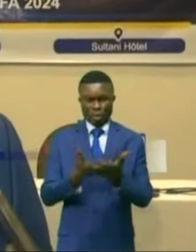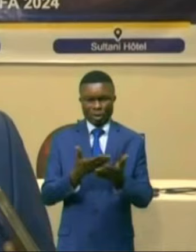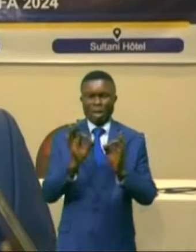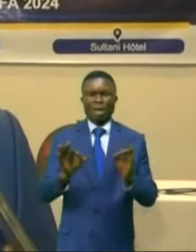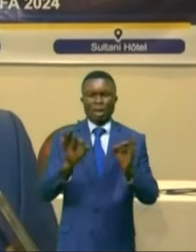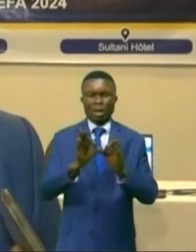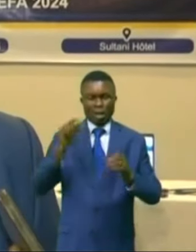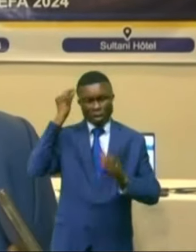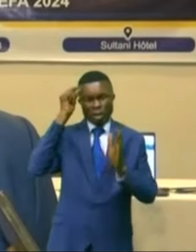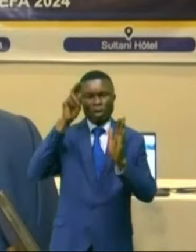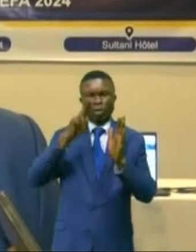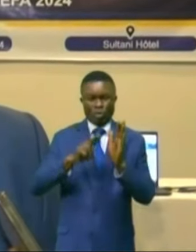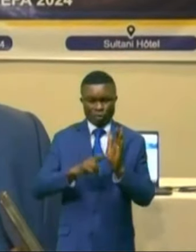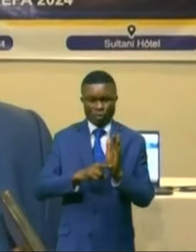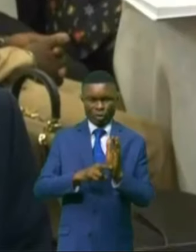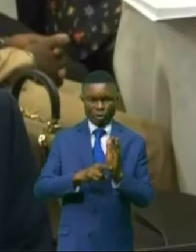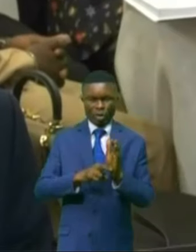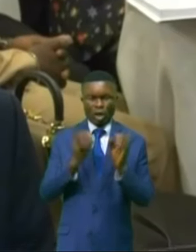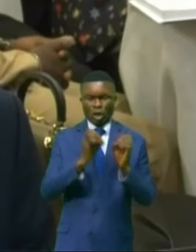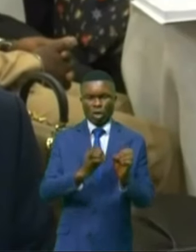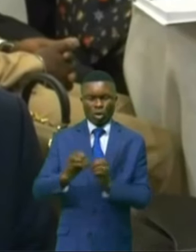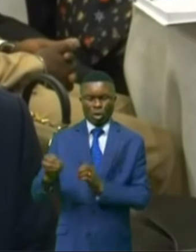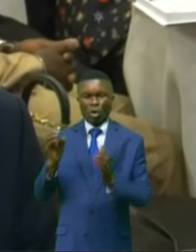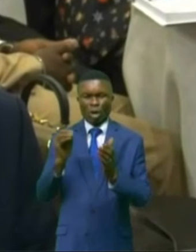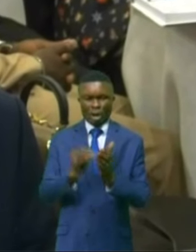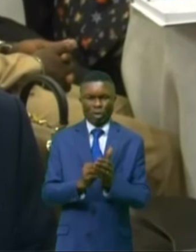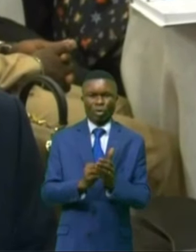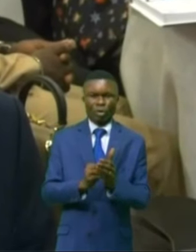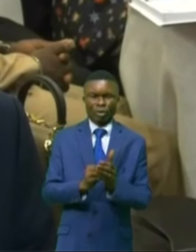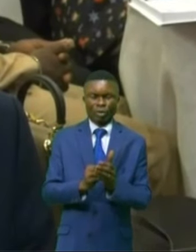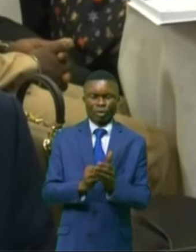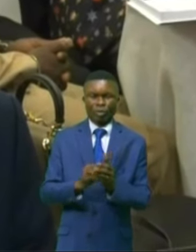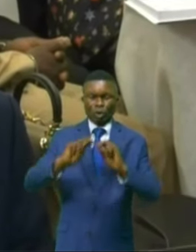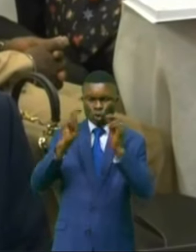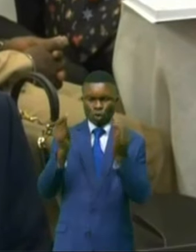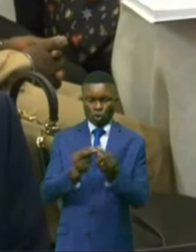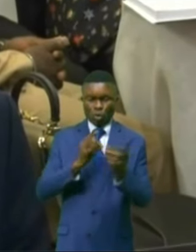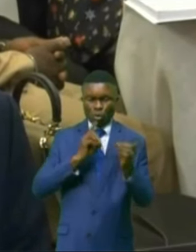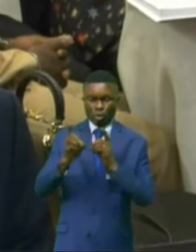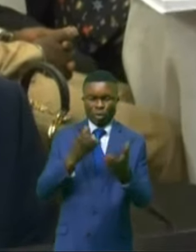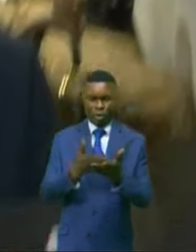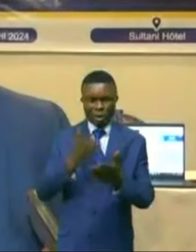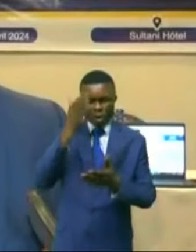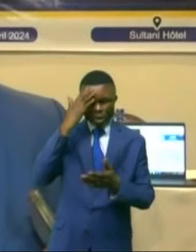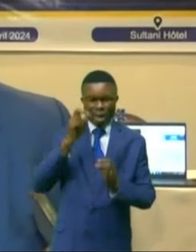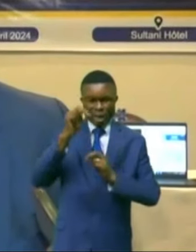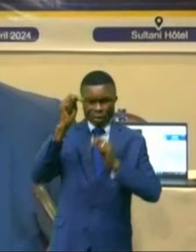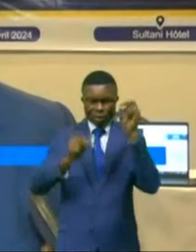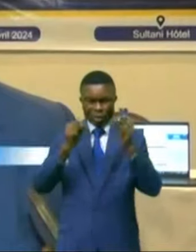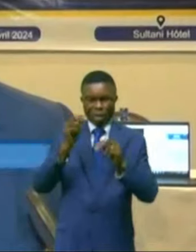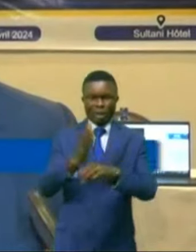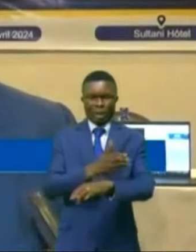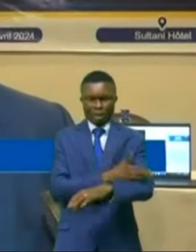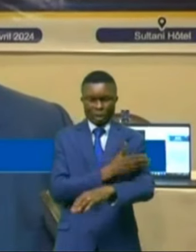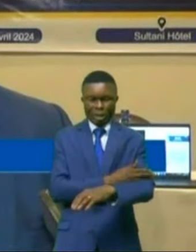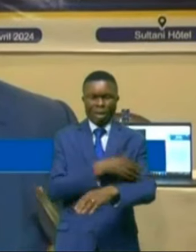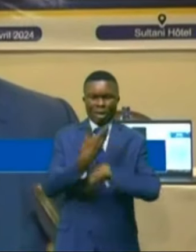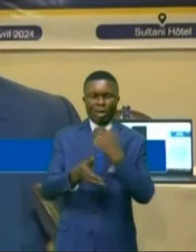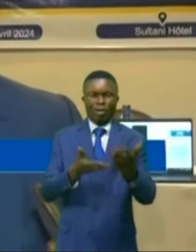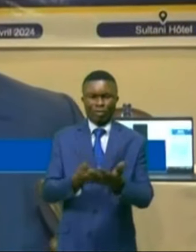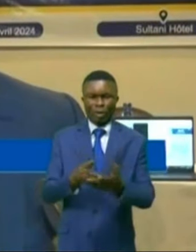pour le gouvernement d'organiser à nouveau cette étude diagnostique pour s'assurer du niveau des avancées réalisées